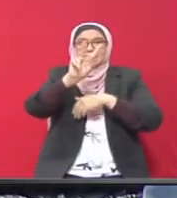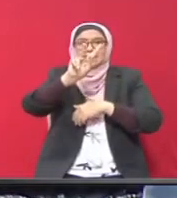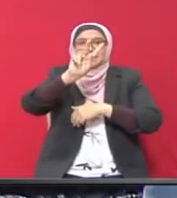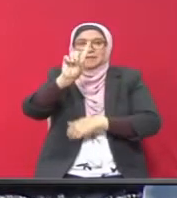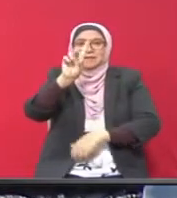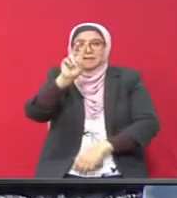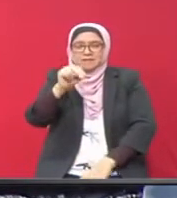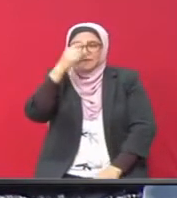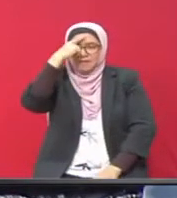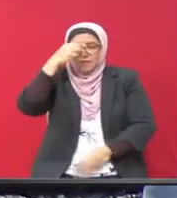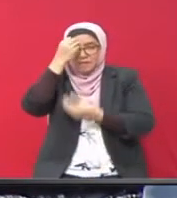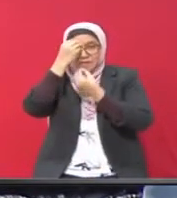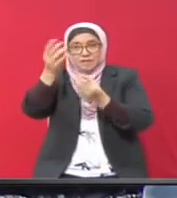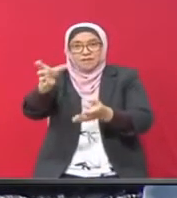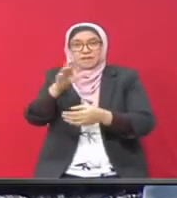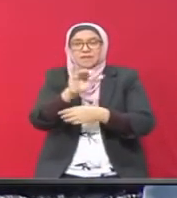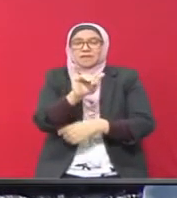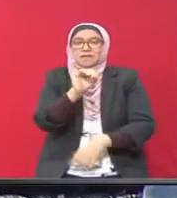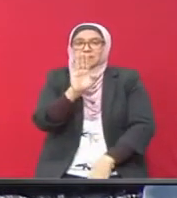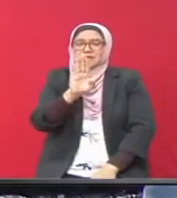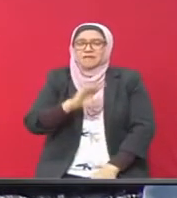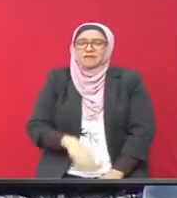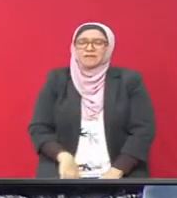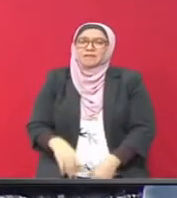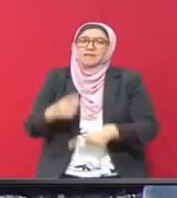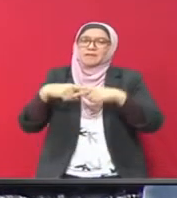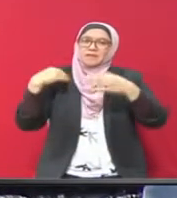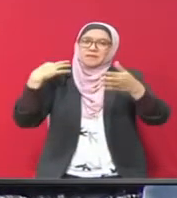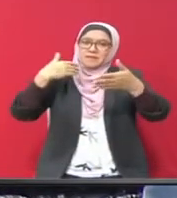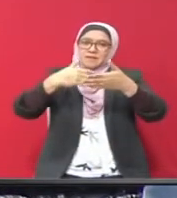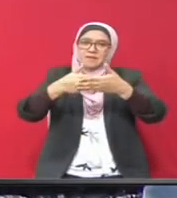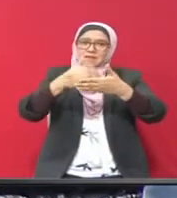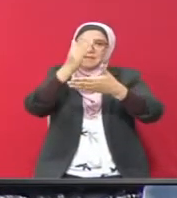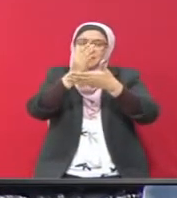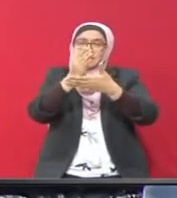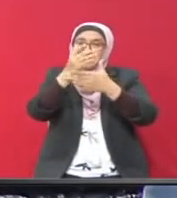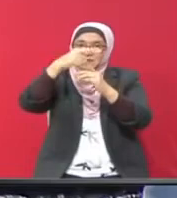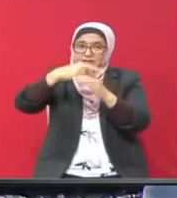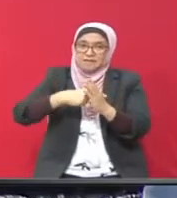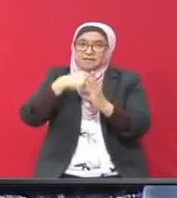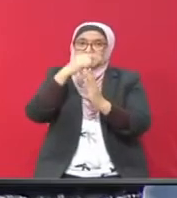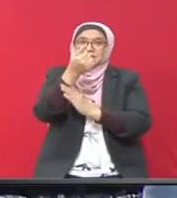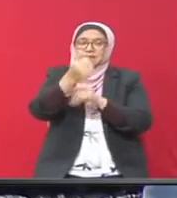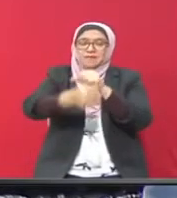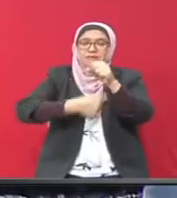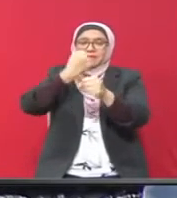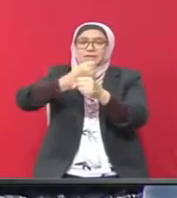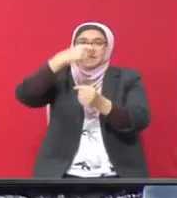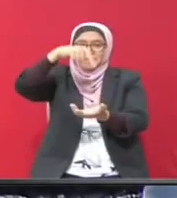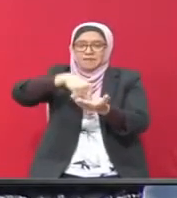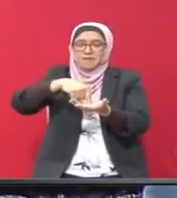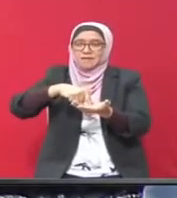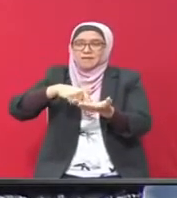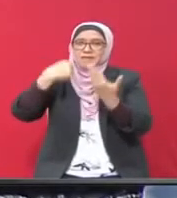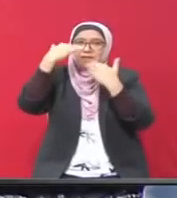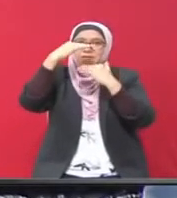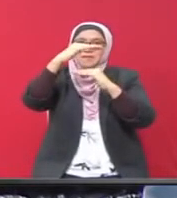Maxim ke pertengahan tahun Oktober bulan Oktober tahun 2020 tahap